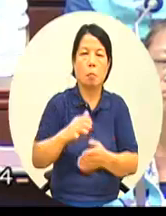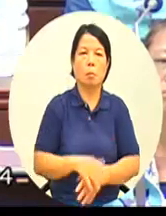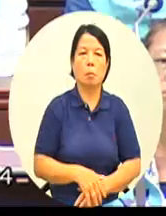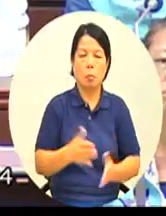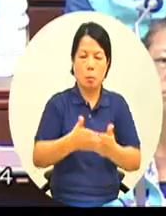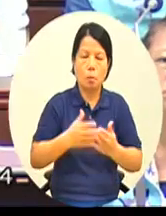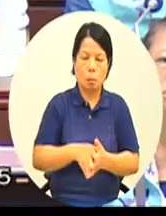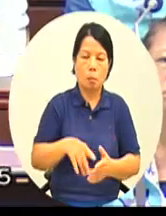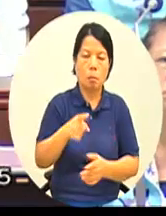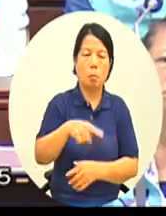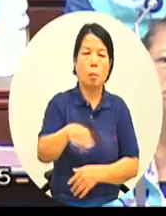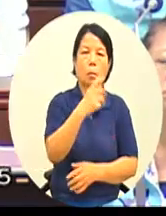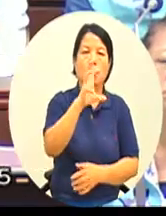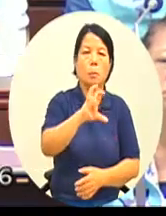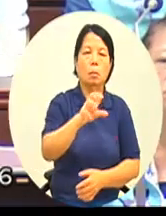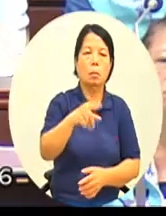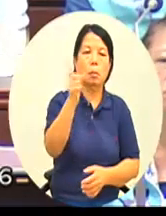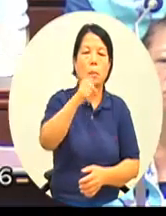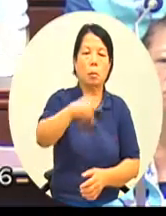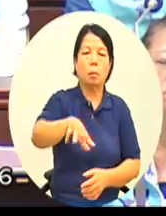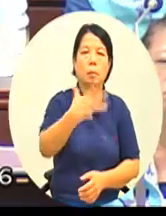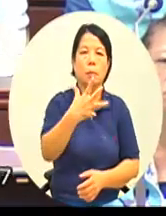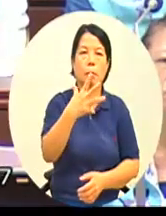们需要